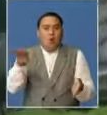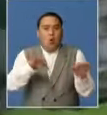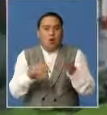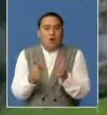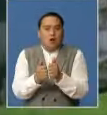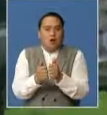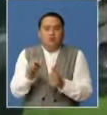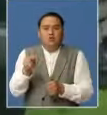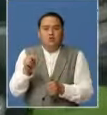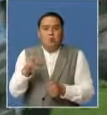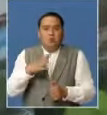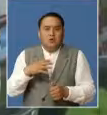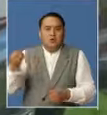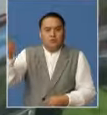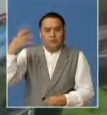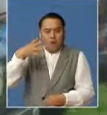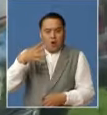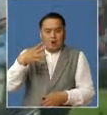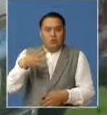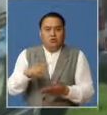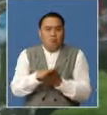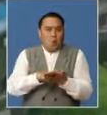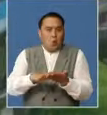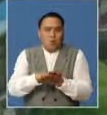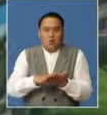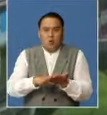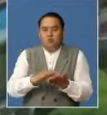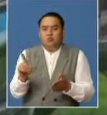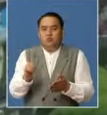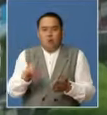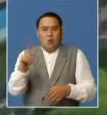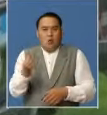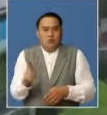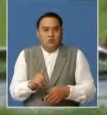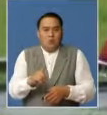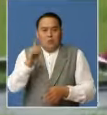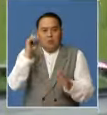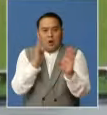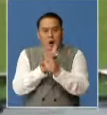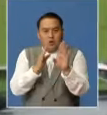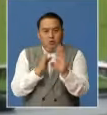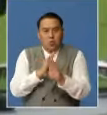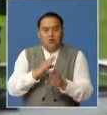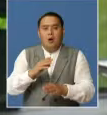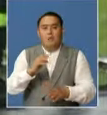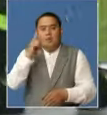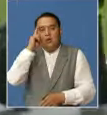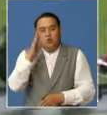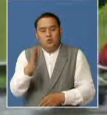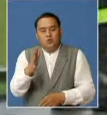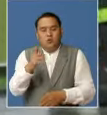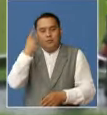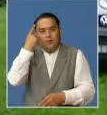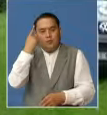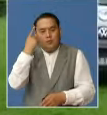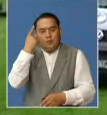в четверг погода в Татрах была солнечной и ничто не предвещало начала грозы. Несмотря на предупреждение синоптиков, в этом